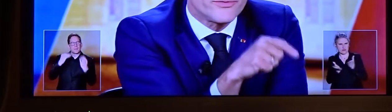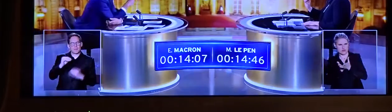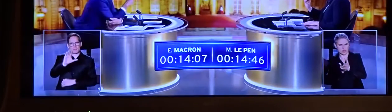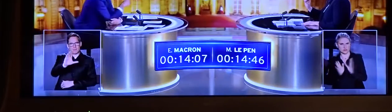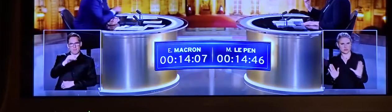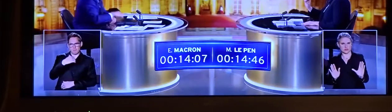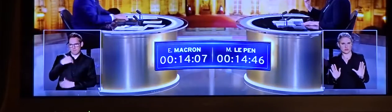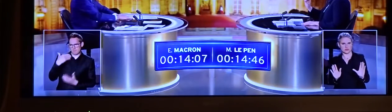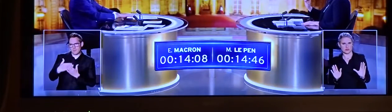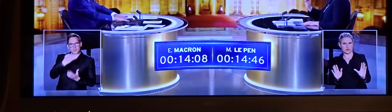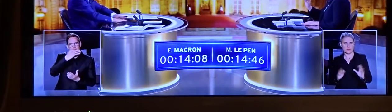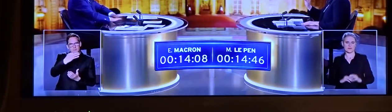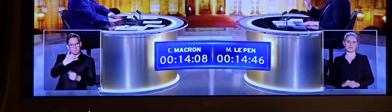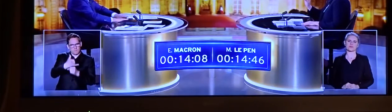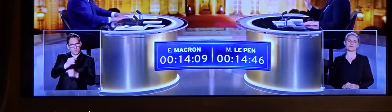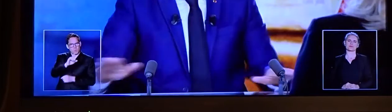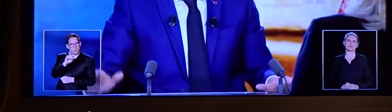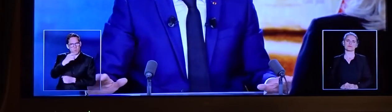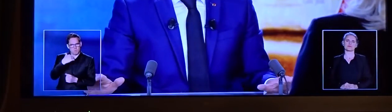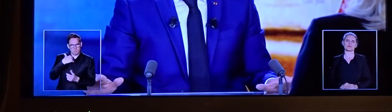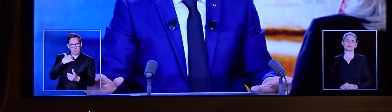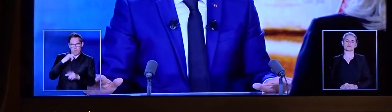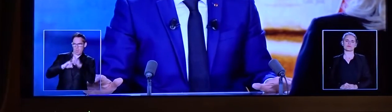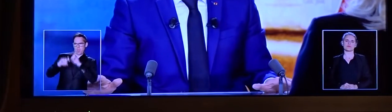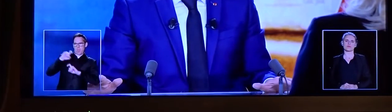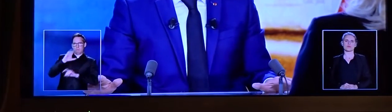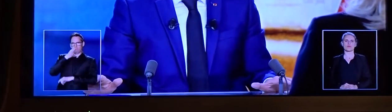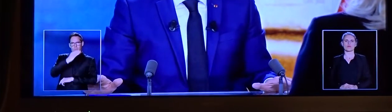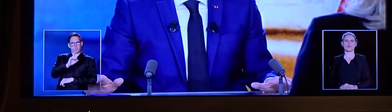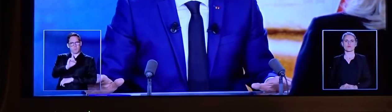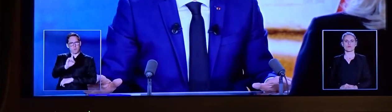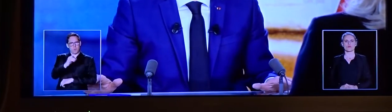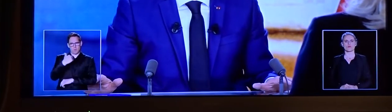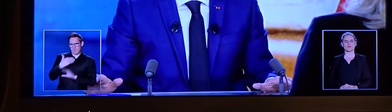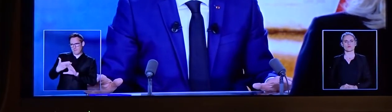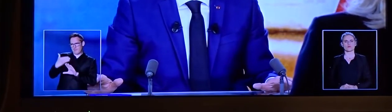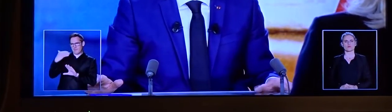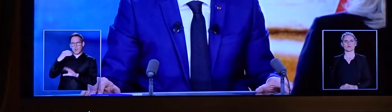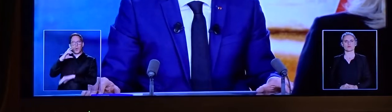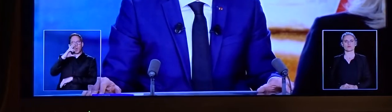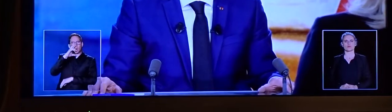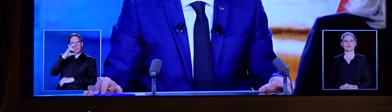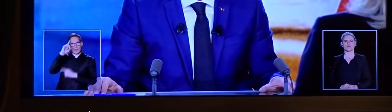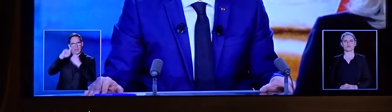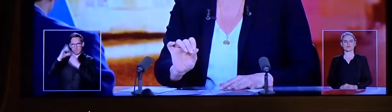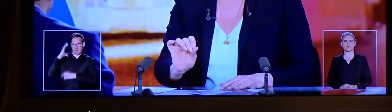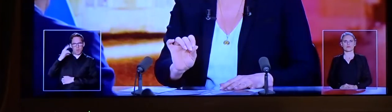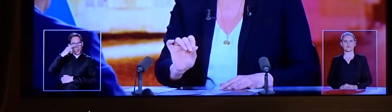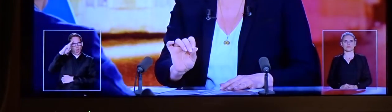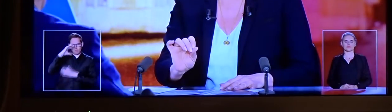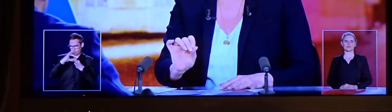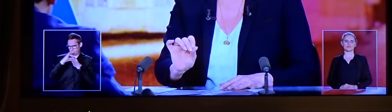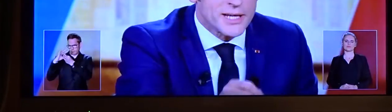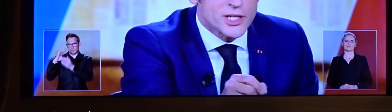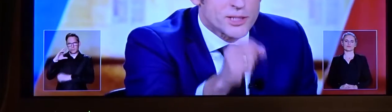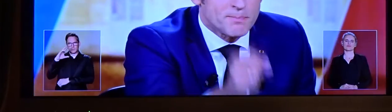que je dis est faux ? Je ne reviens sur aucune de mes déclarations sur la Russie dans le cadre de l'architecture de sécurité européenne, bien entendu. Est-ce